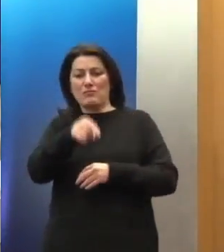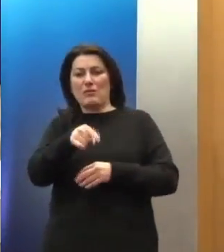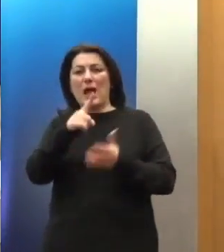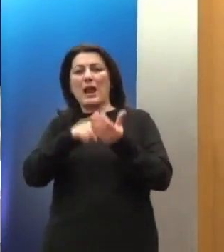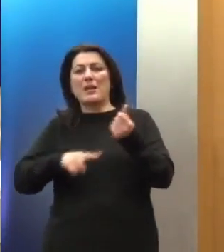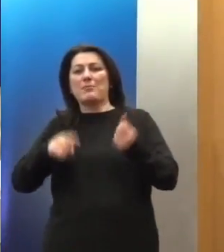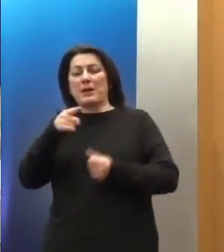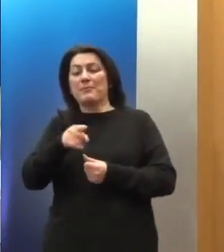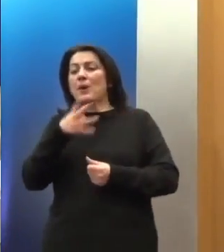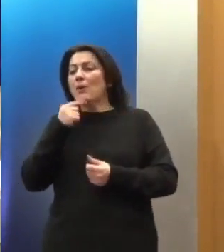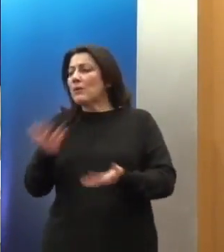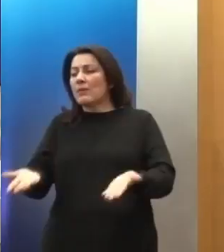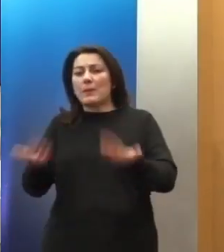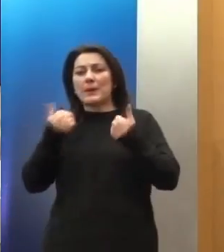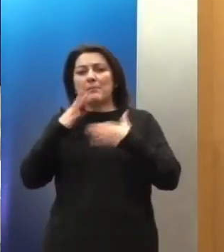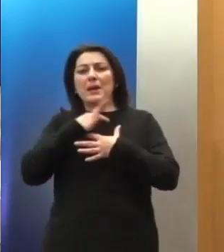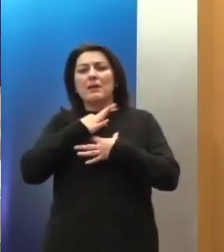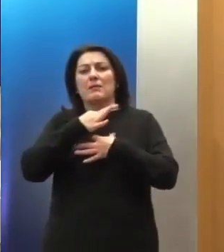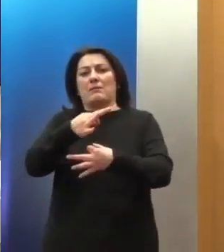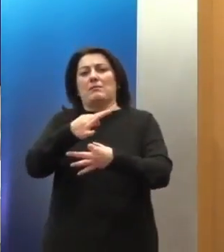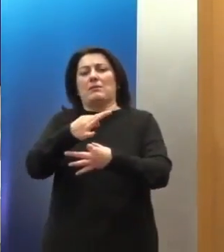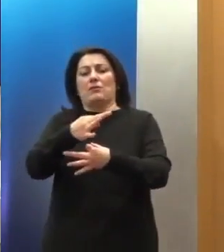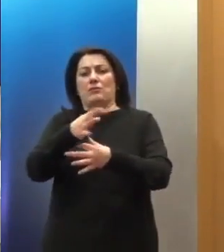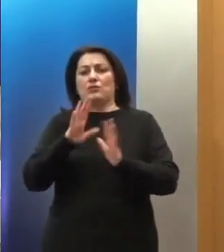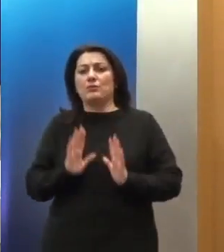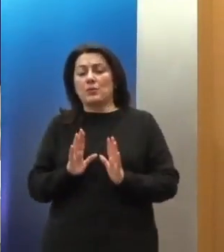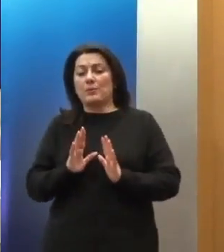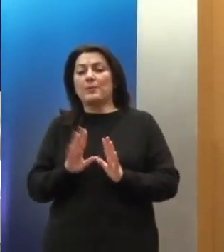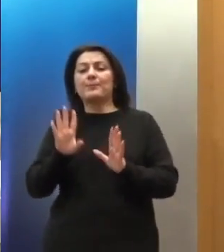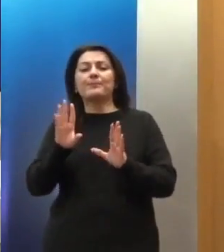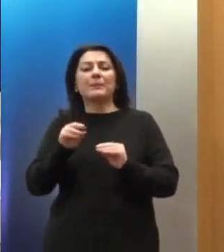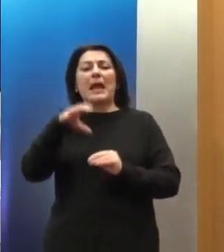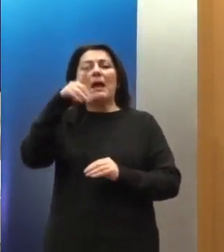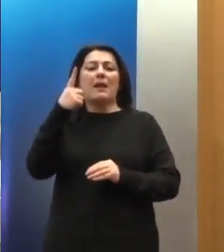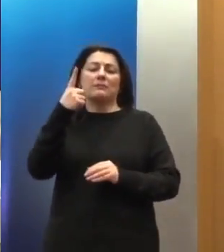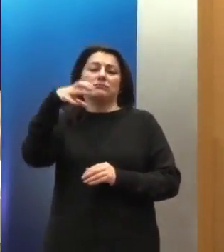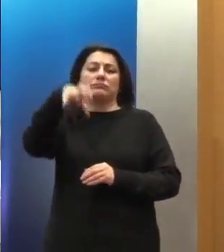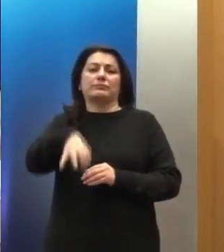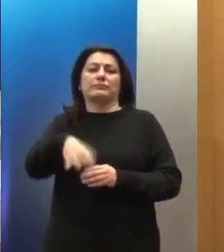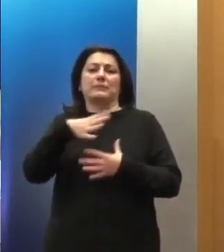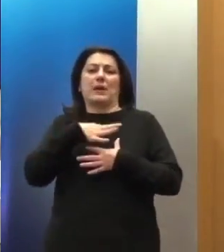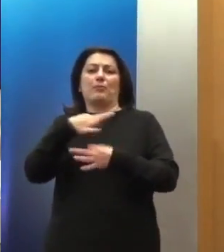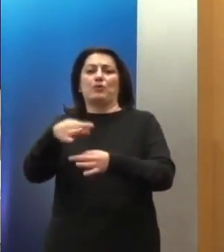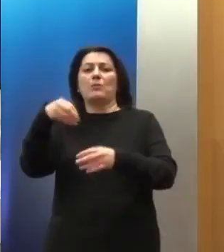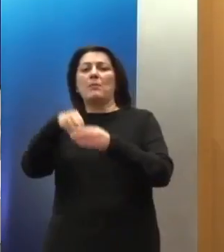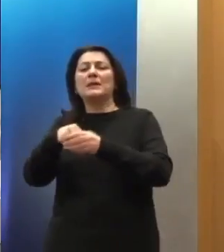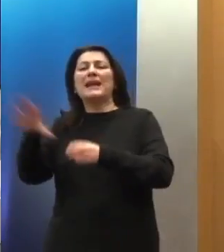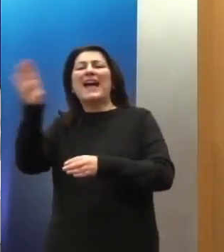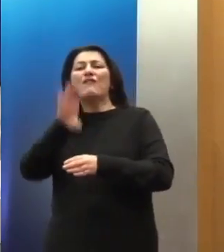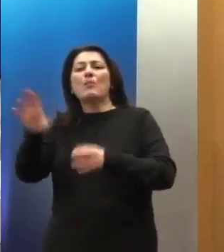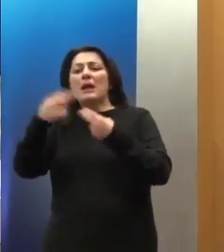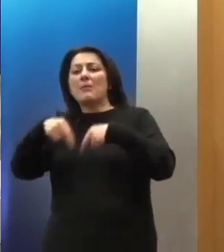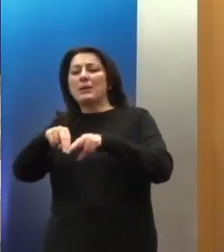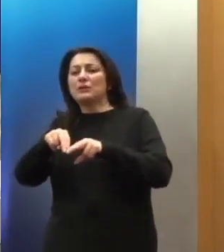υπάρχει εκπροσώπηση σε θεσμικό επίπεδο στο Eurogroup.